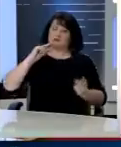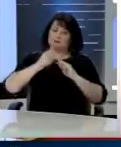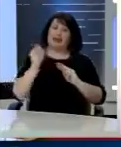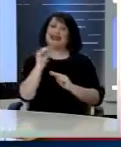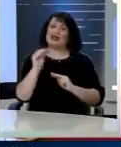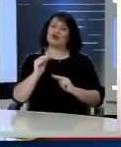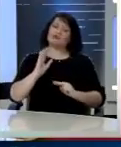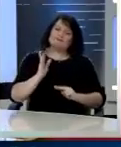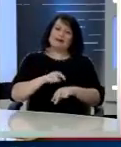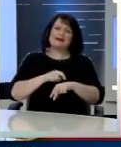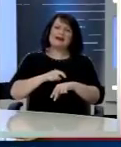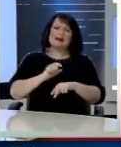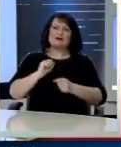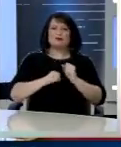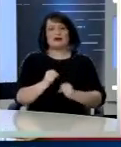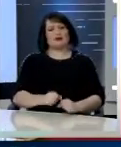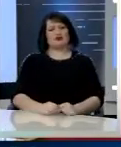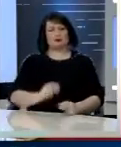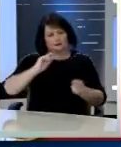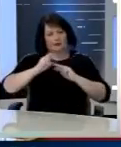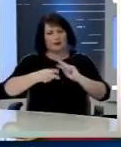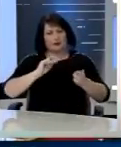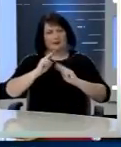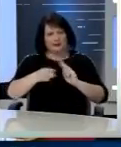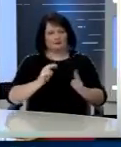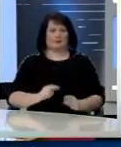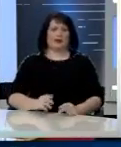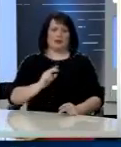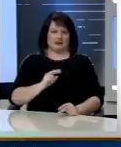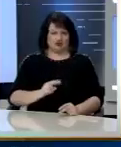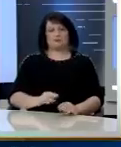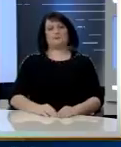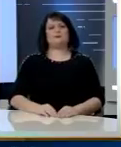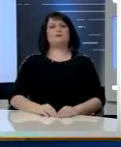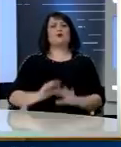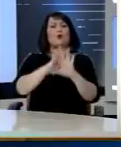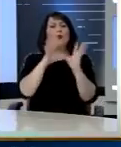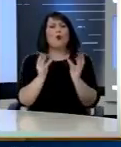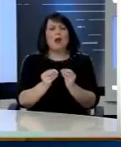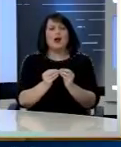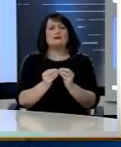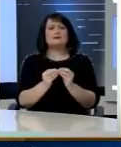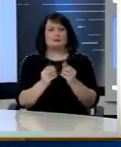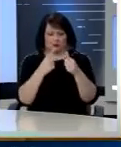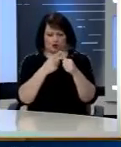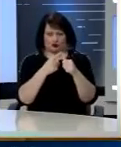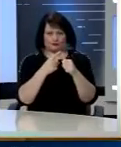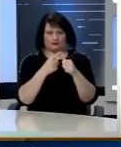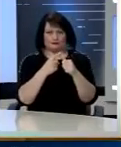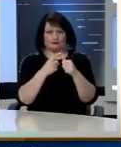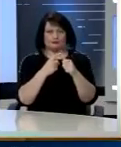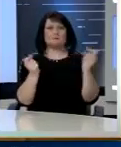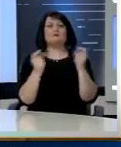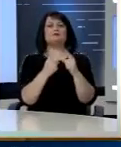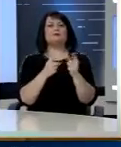θα το κάνω. Έχετε τρία. Στα αναφερόμενα ερωτήματα, λοιπόν, περιλαμβάνονται όλα στο πρώτο ερώτημα, στο ηλεκτρονικό μήνυμα